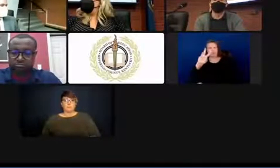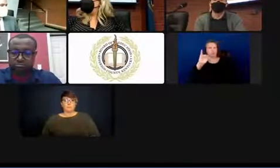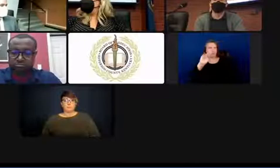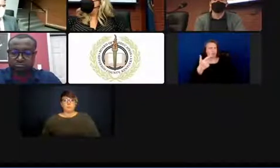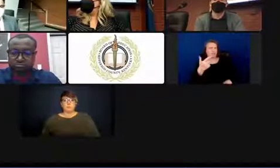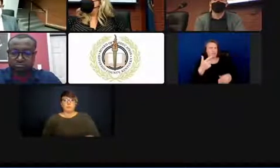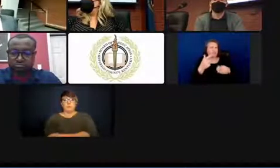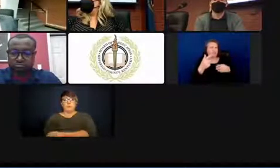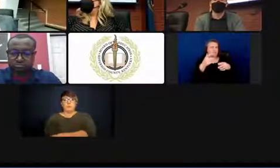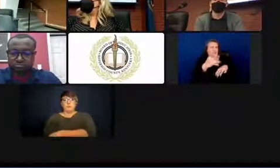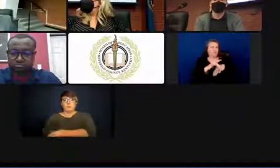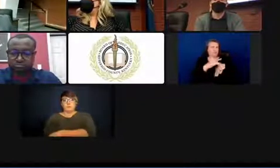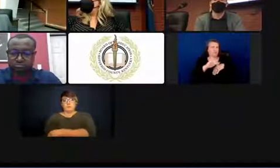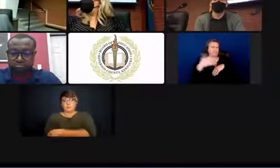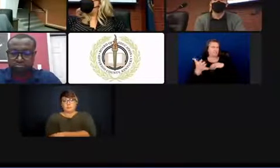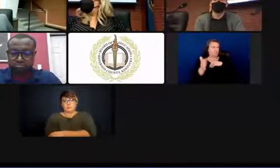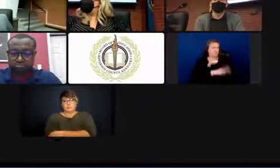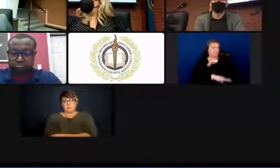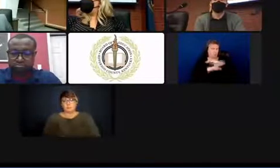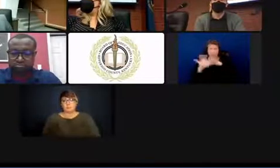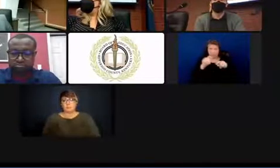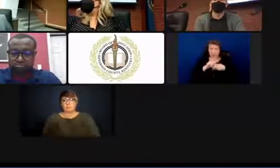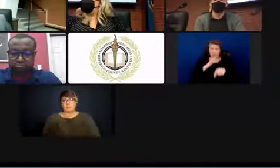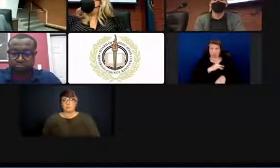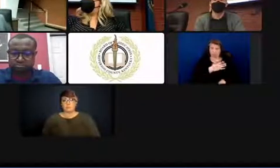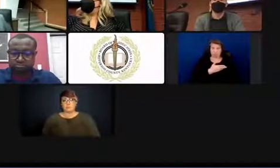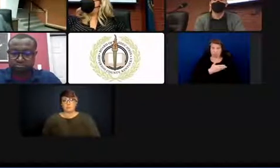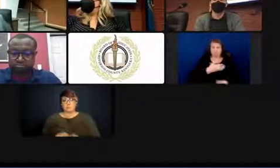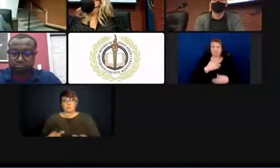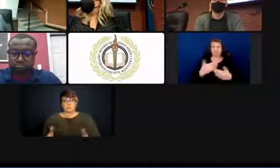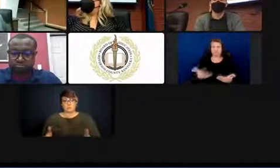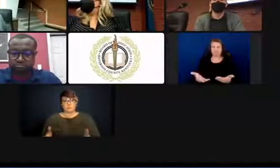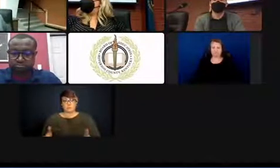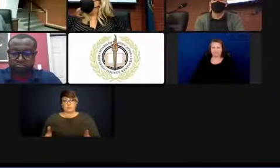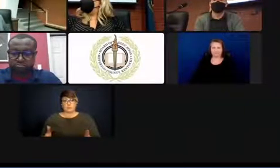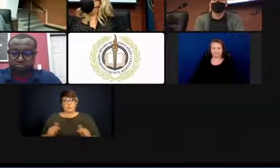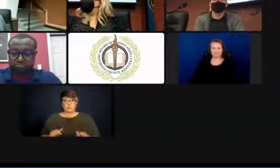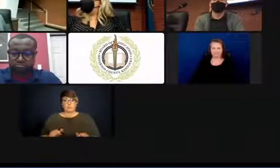daraja la kati kufikia mwezi wa Oktoba.